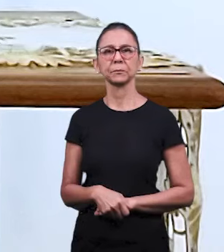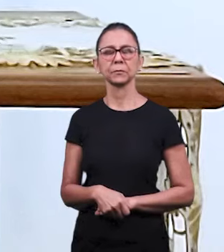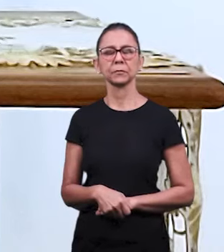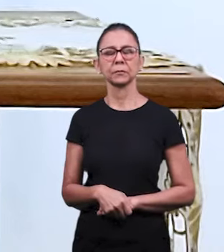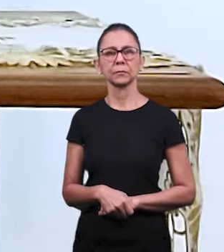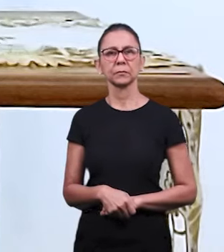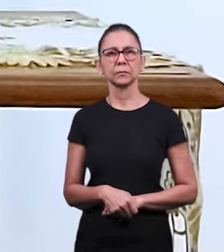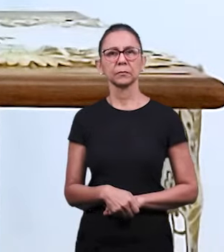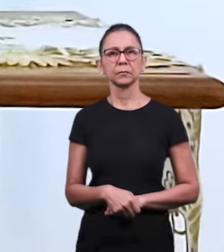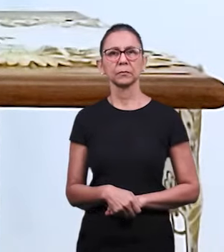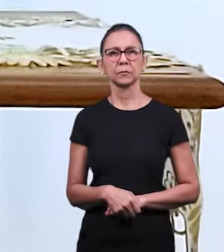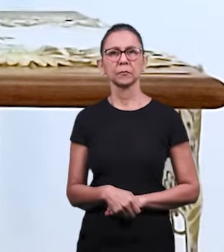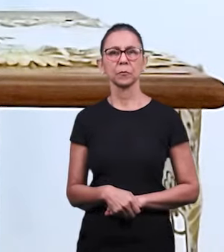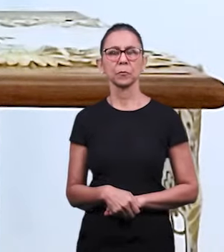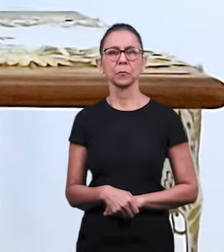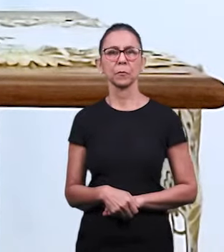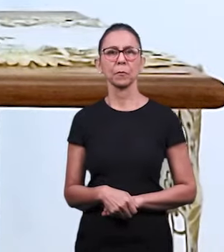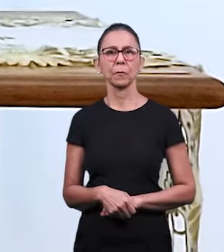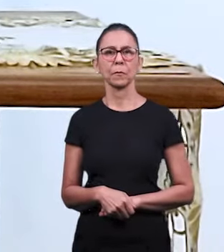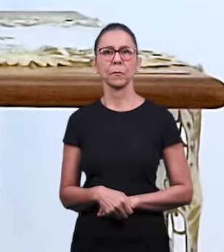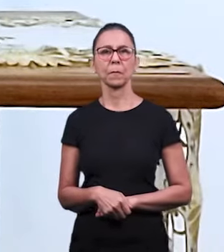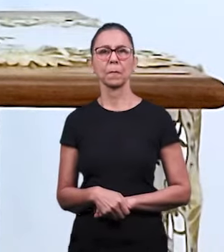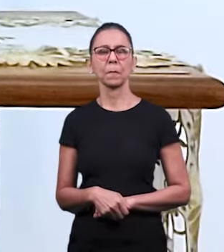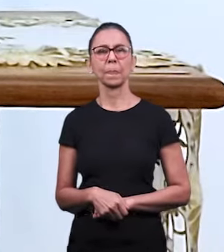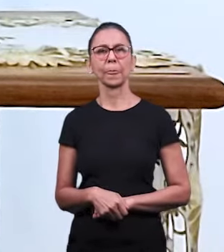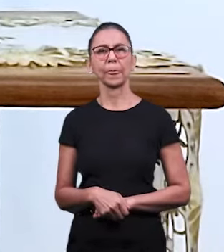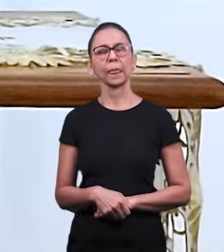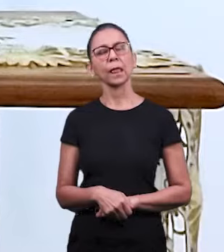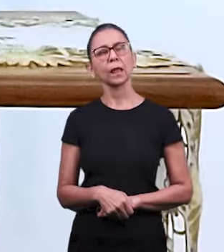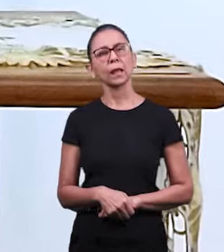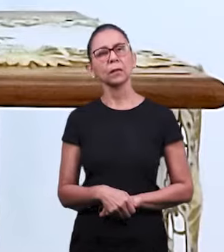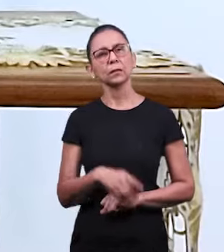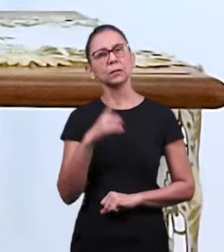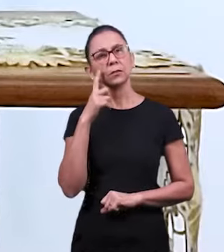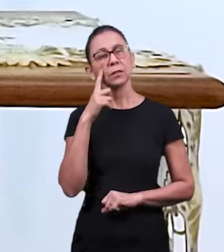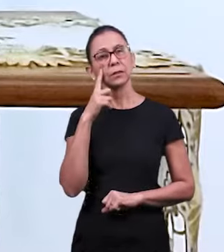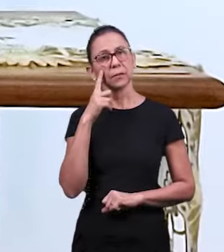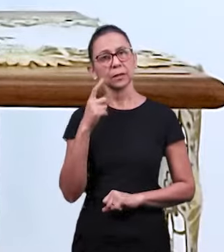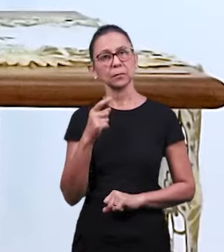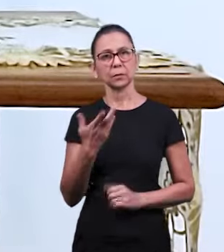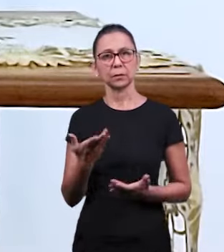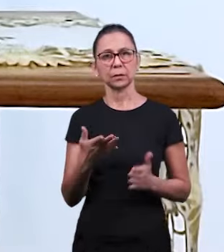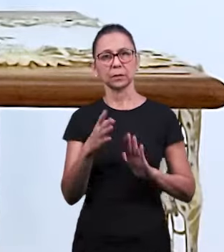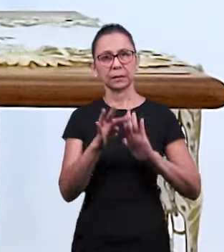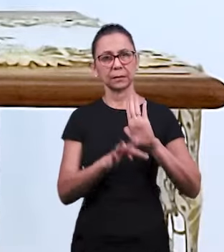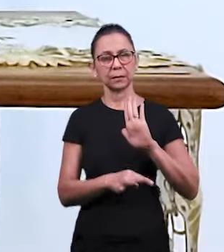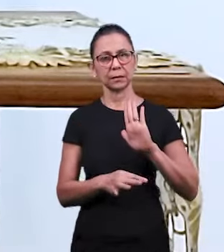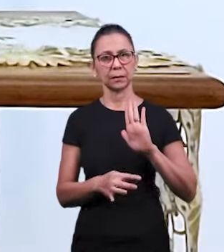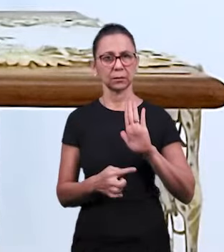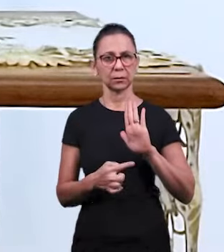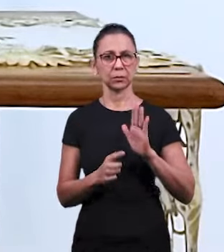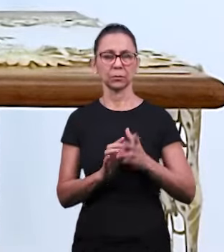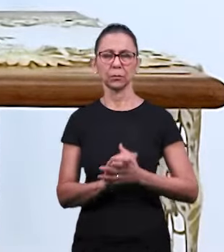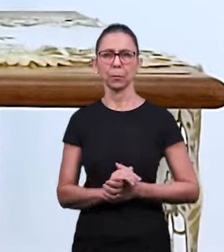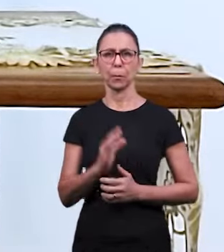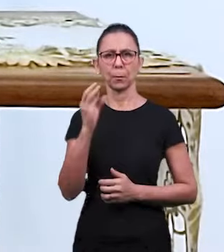Мы зачитали здесь еще один опыт в жизни